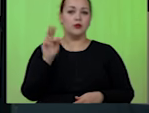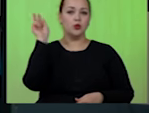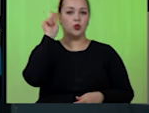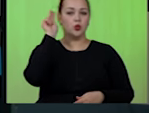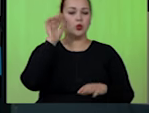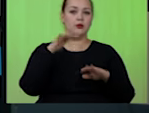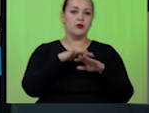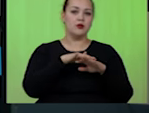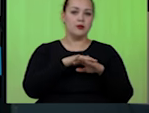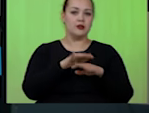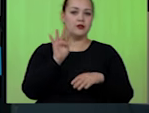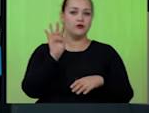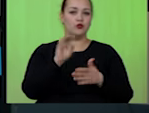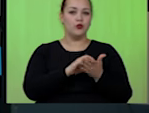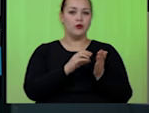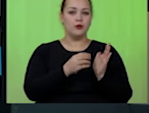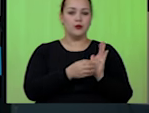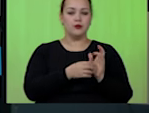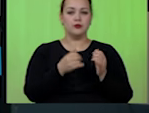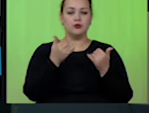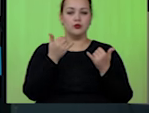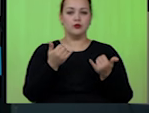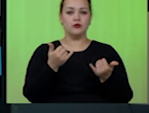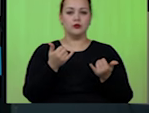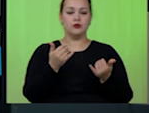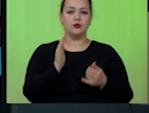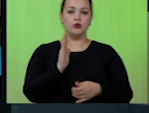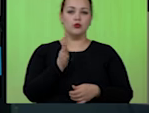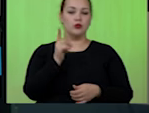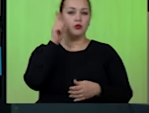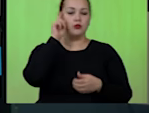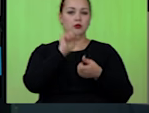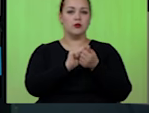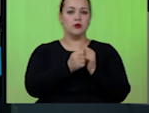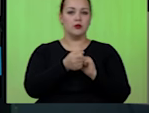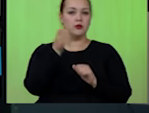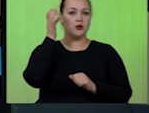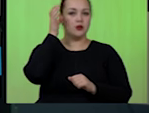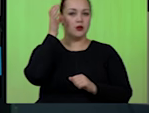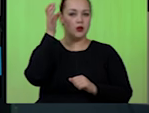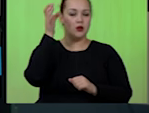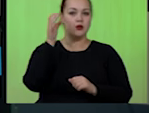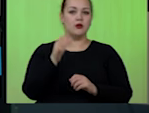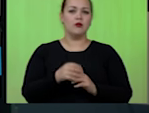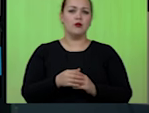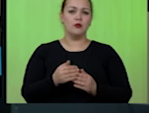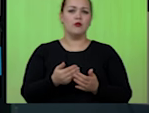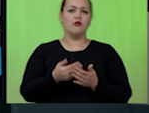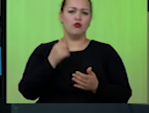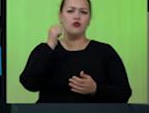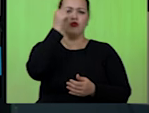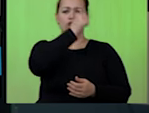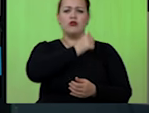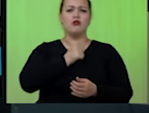4 классе. Сегодня мы с вами будем закреплять знания, полученные в течение года.